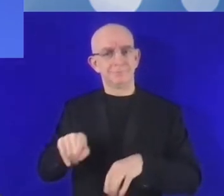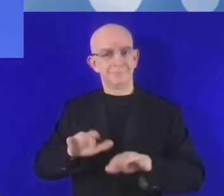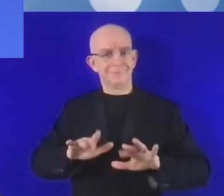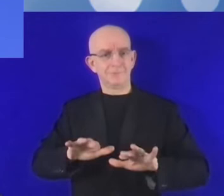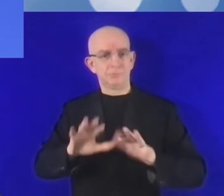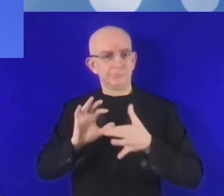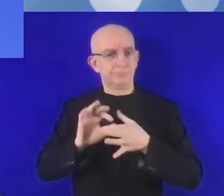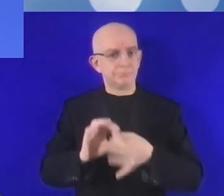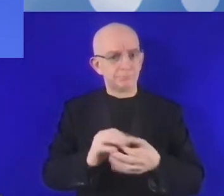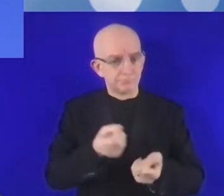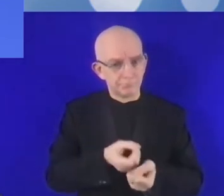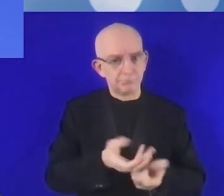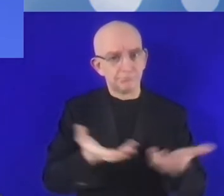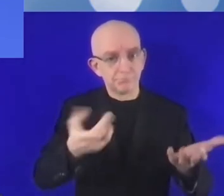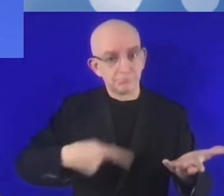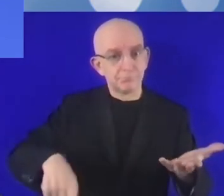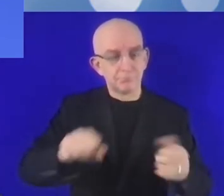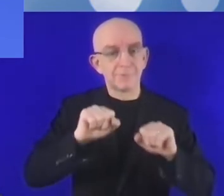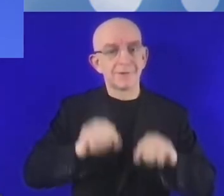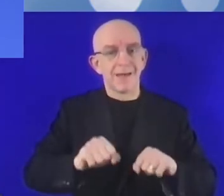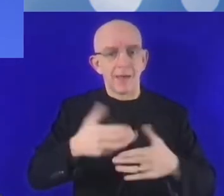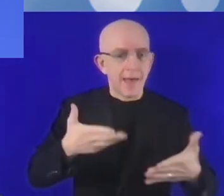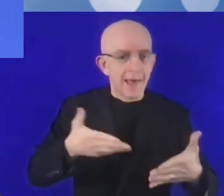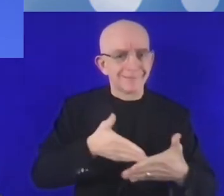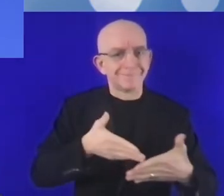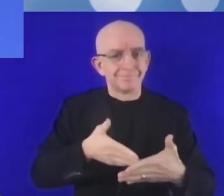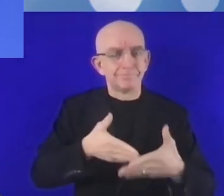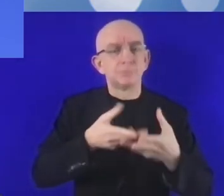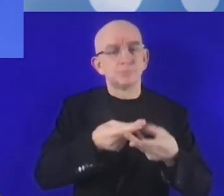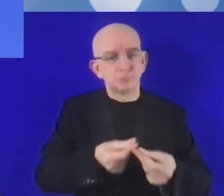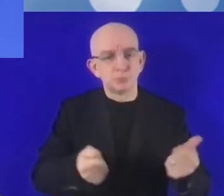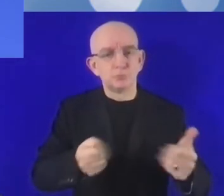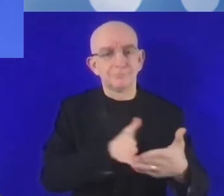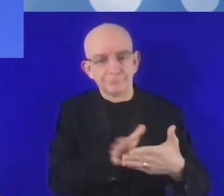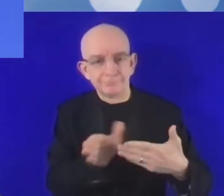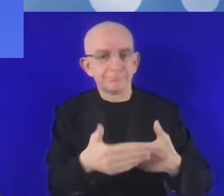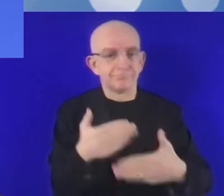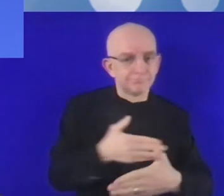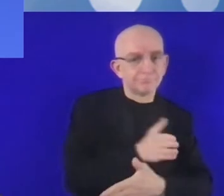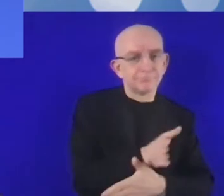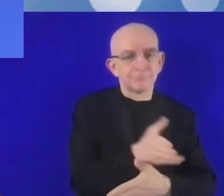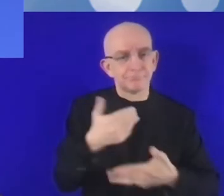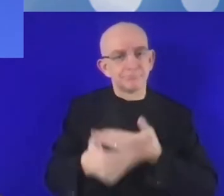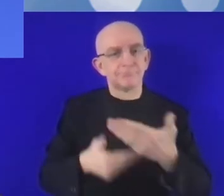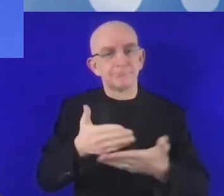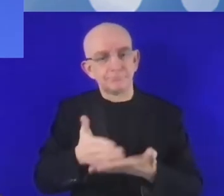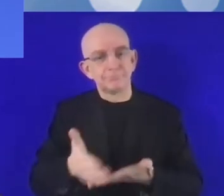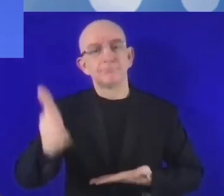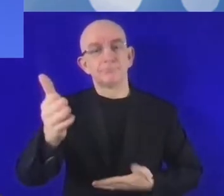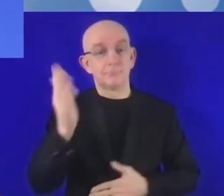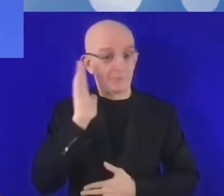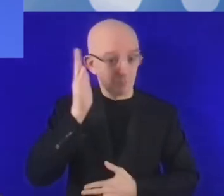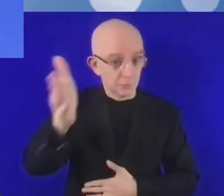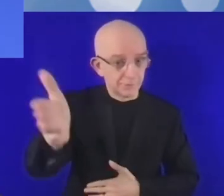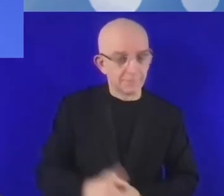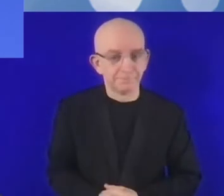fructueux. Les débats ne seront pas seulement des débats au sens strict du terme. Il y aura aussi des échanges d'opinions,